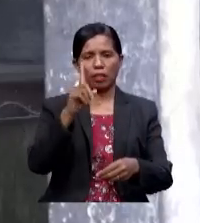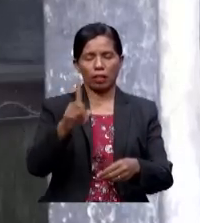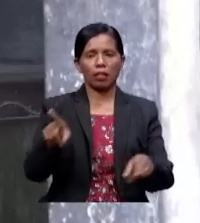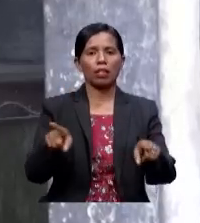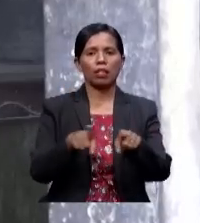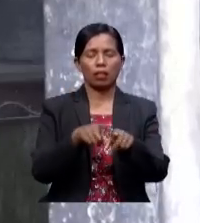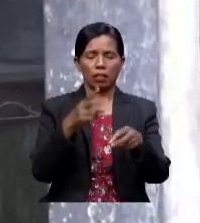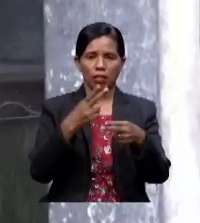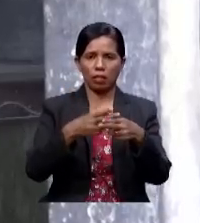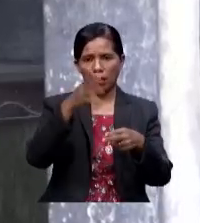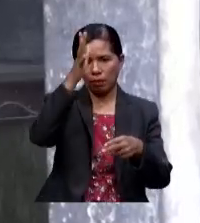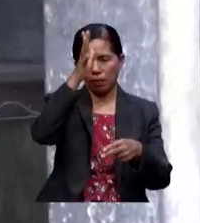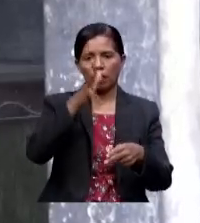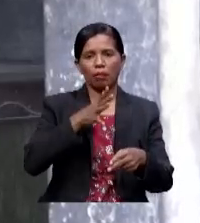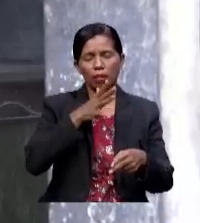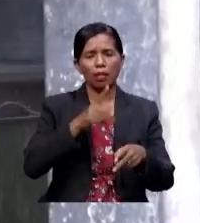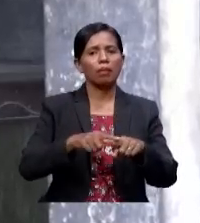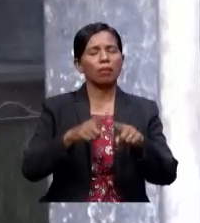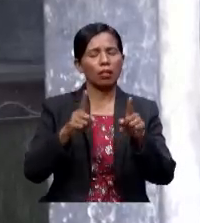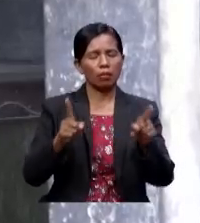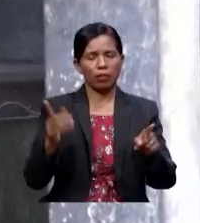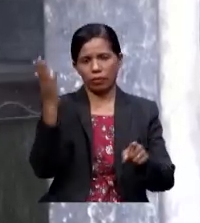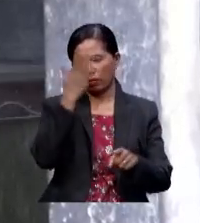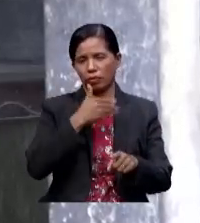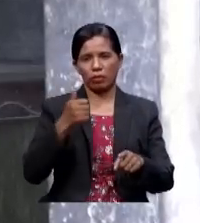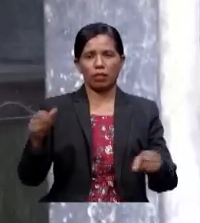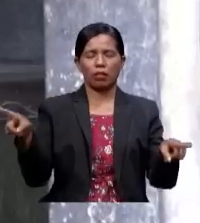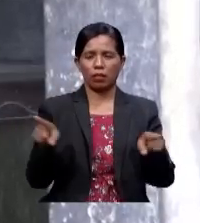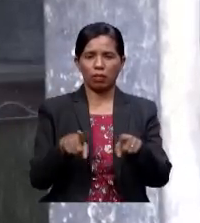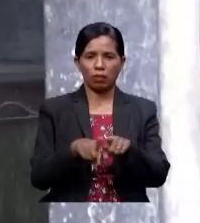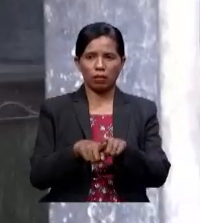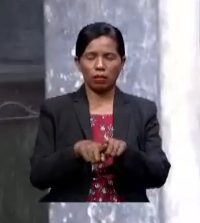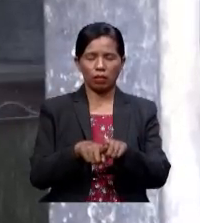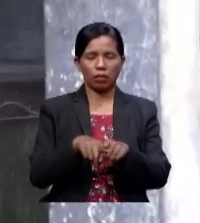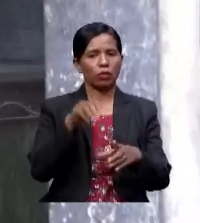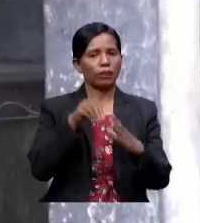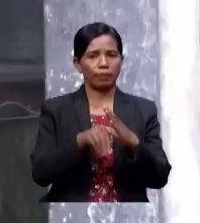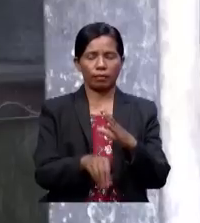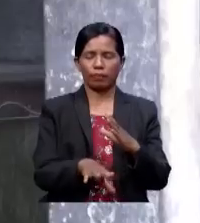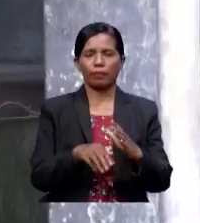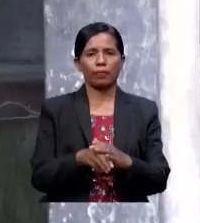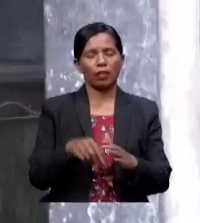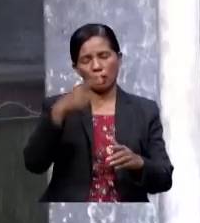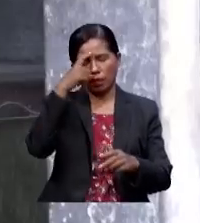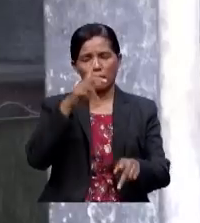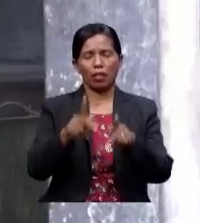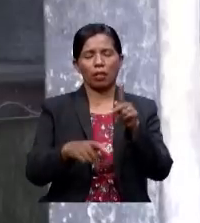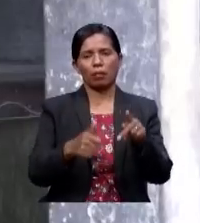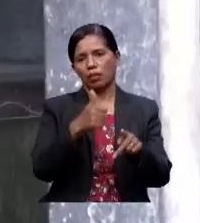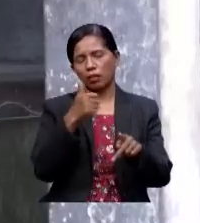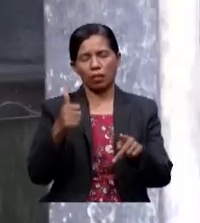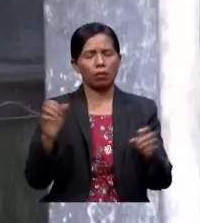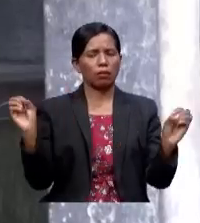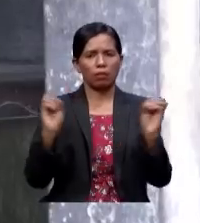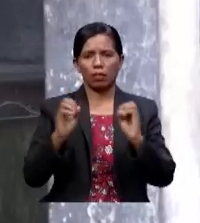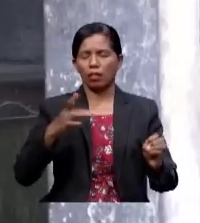ama. Mai be, dala balong furak sirane hanesane mot na beng. Tang ema balon la senti